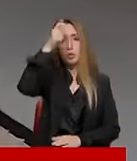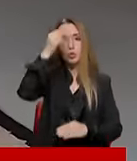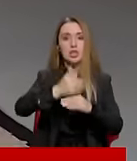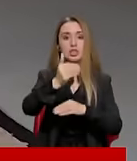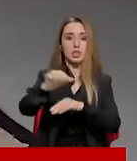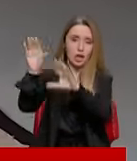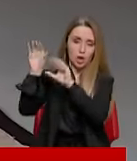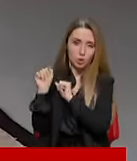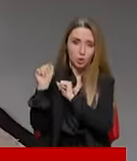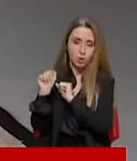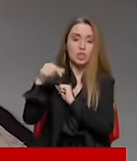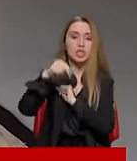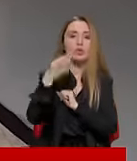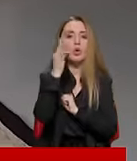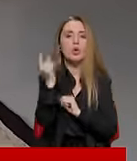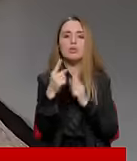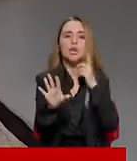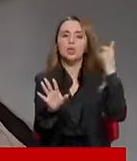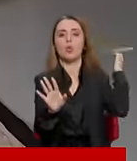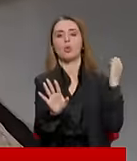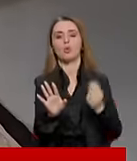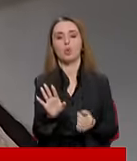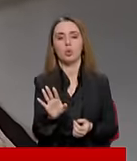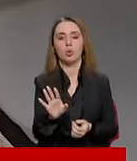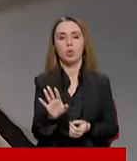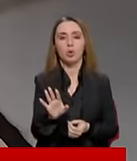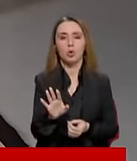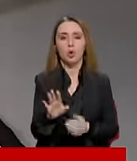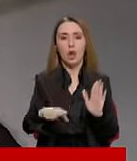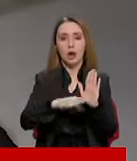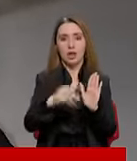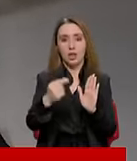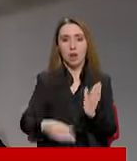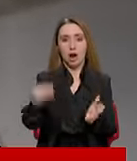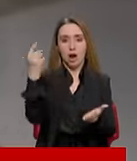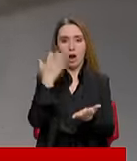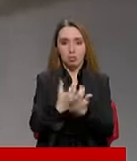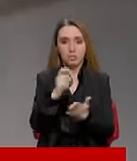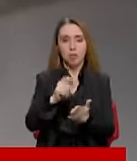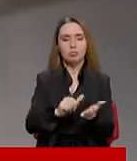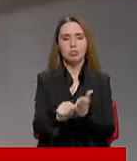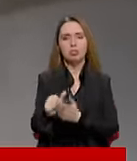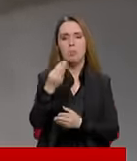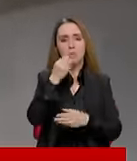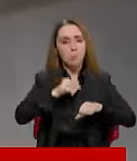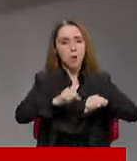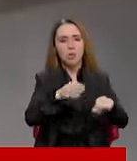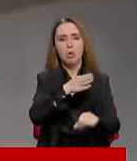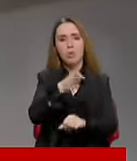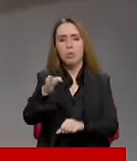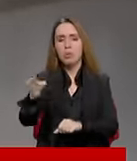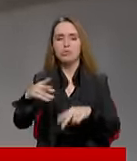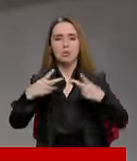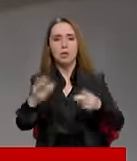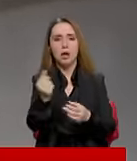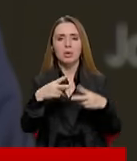ithal ediliyordu Şimdi öyle bir şey yok Eee karta parayı yüklüyorsun gidiyor bütün marketlerden istediğini